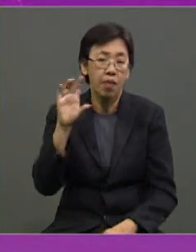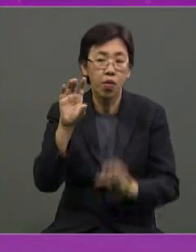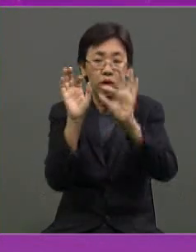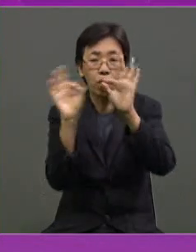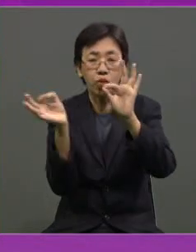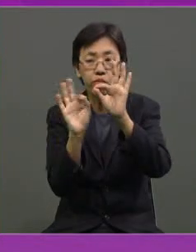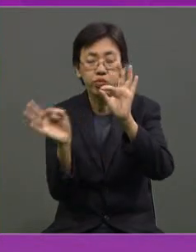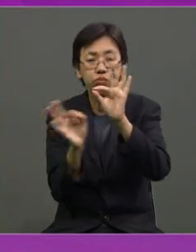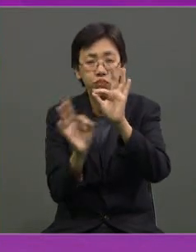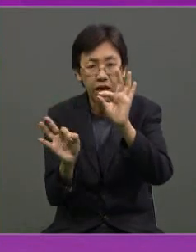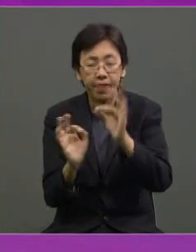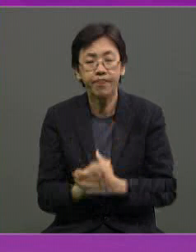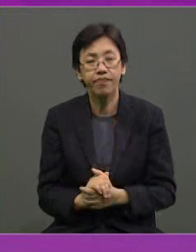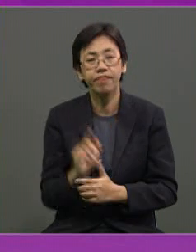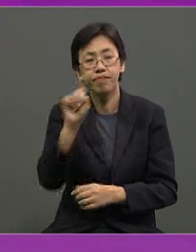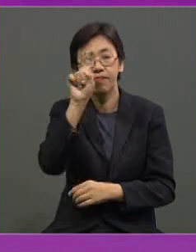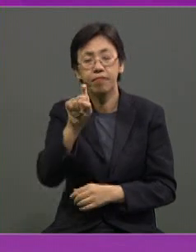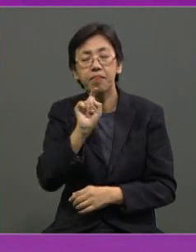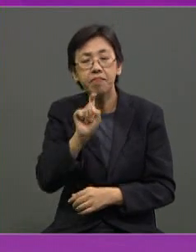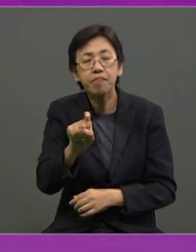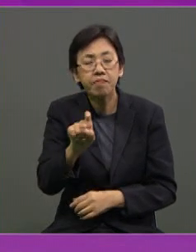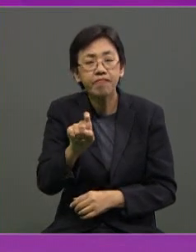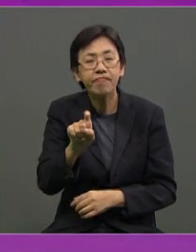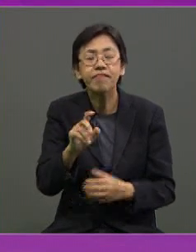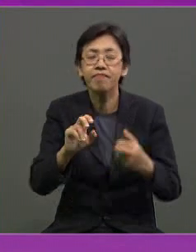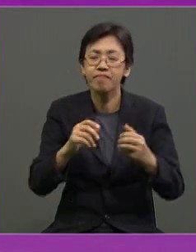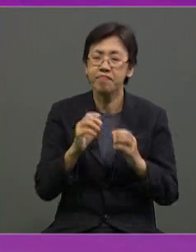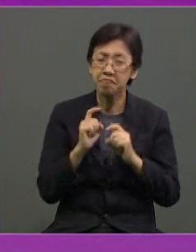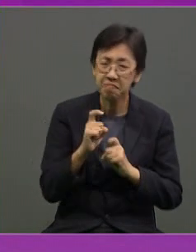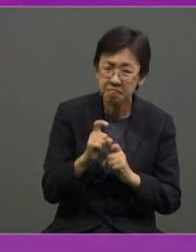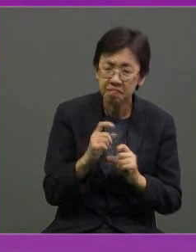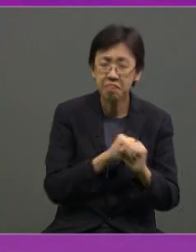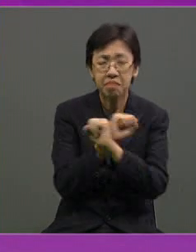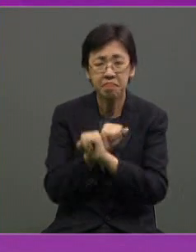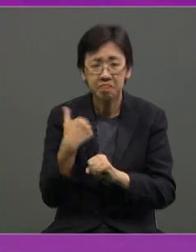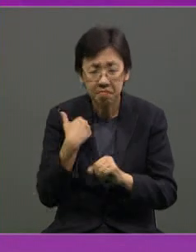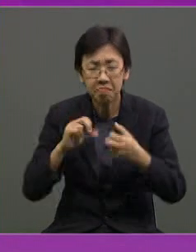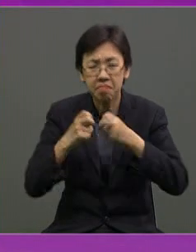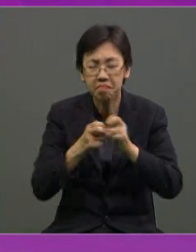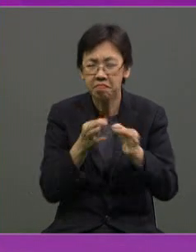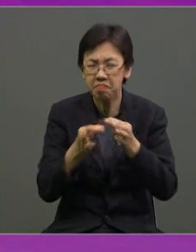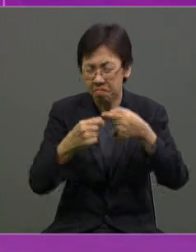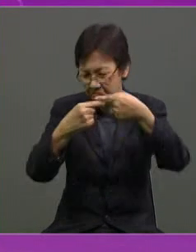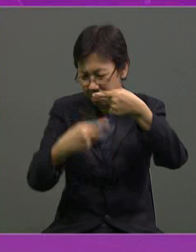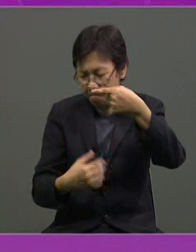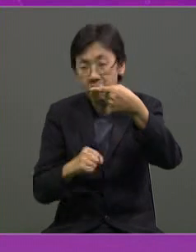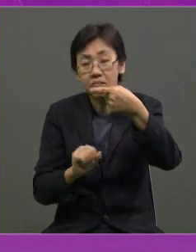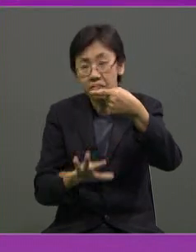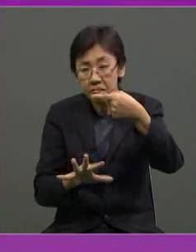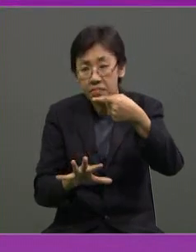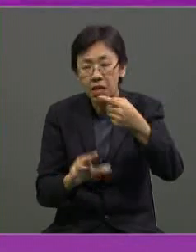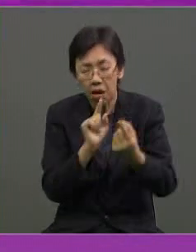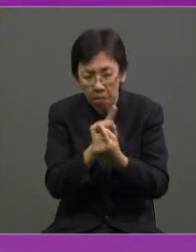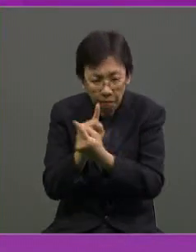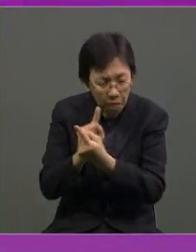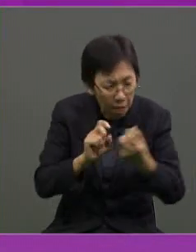ซเชียลคือก็มีการตั้งคำถามหลายเรื่องโดยเฉพาะเรื่องของความปลอดภัยมีการแจกแจงปัญหาถึง15ข ้ อที่ไ